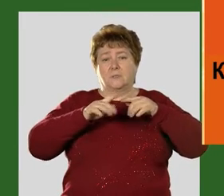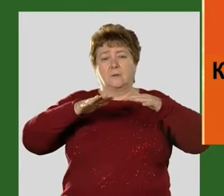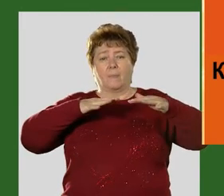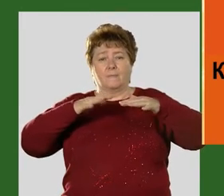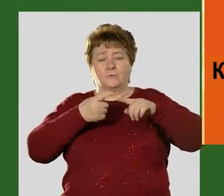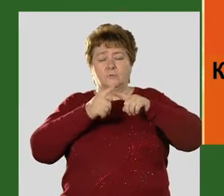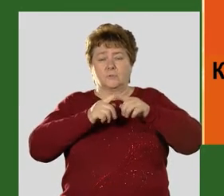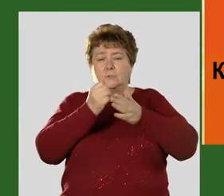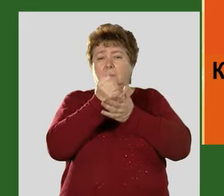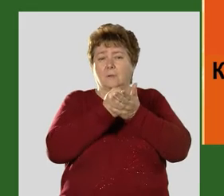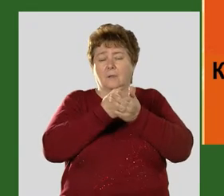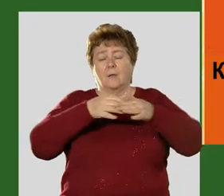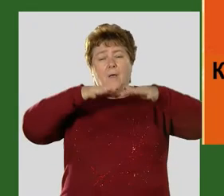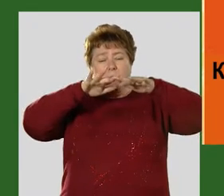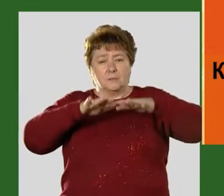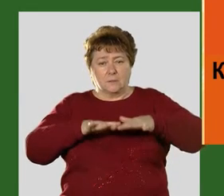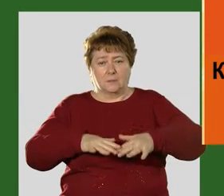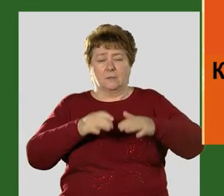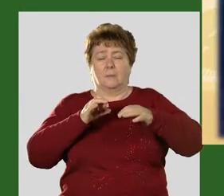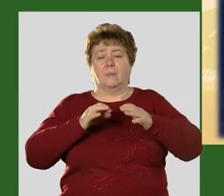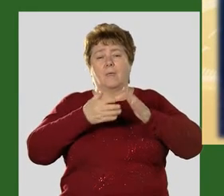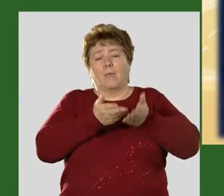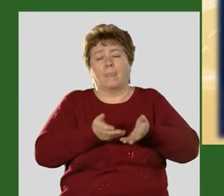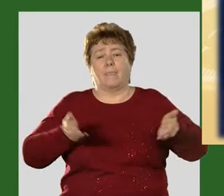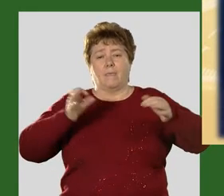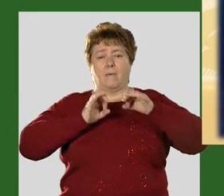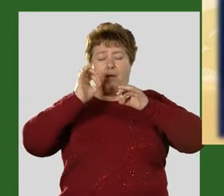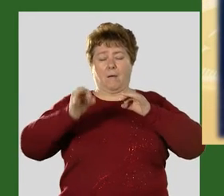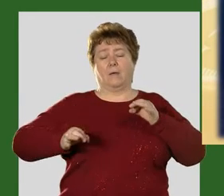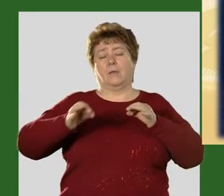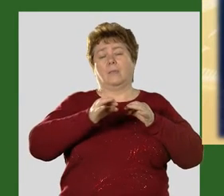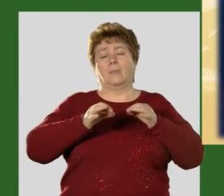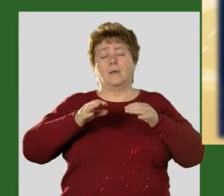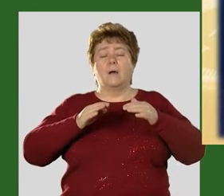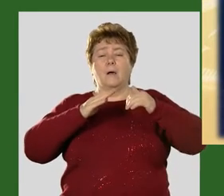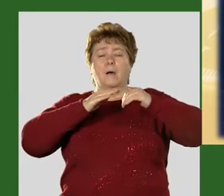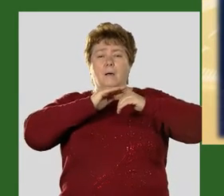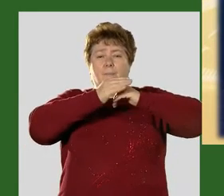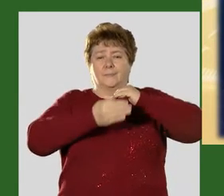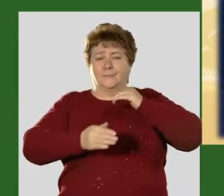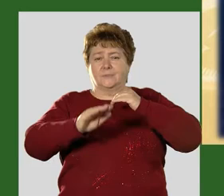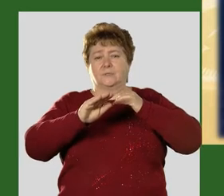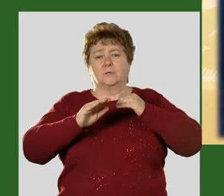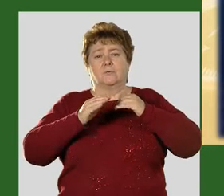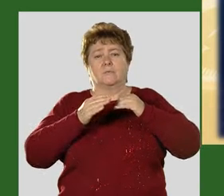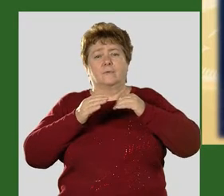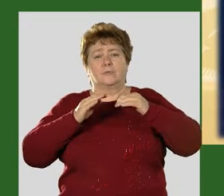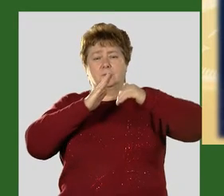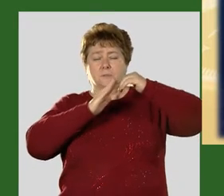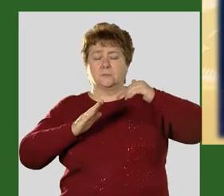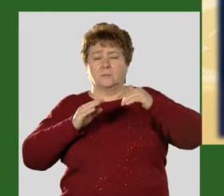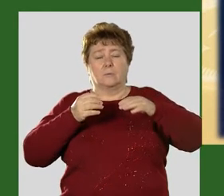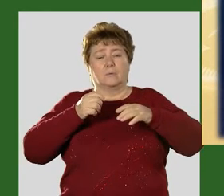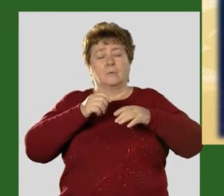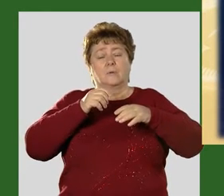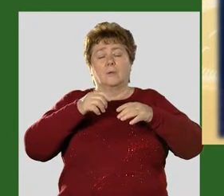породы, оседая на дне океана. Материковый склон не так продуктивен, как шельф.